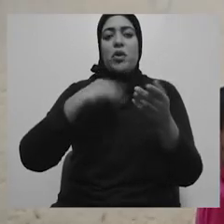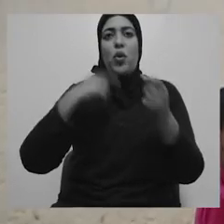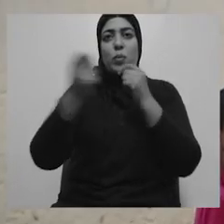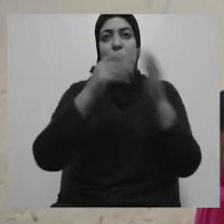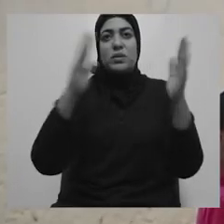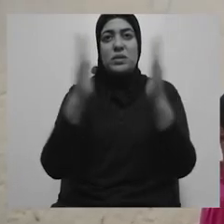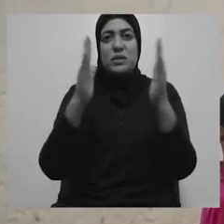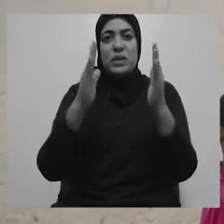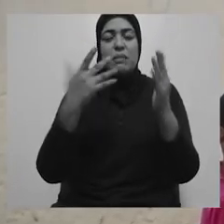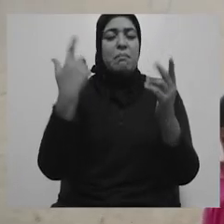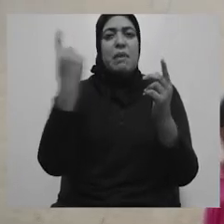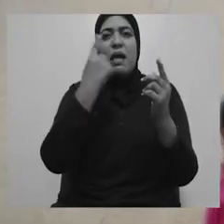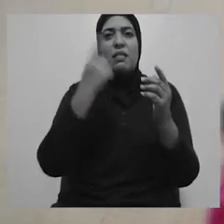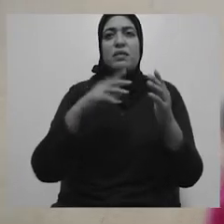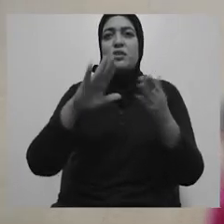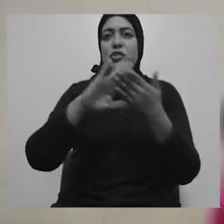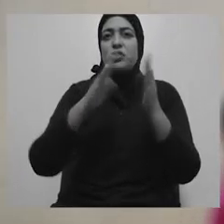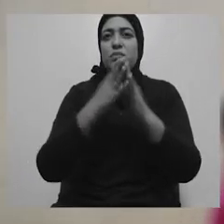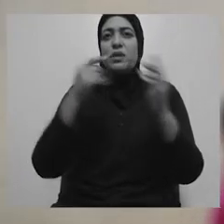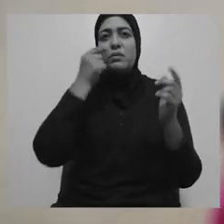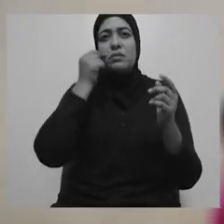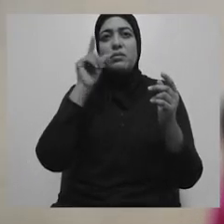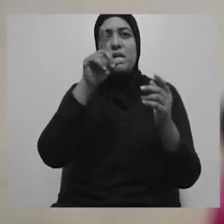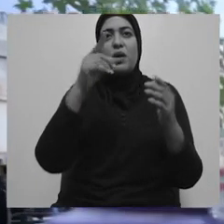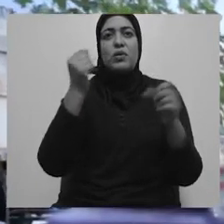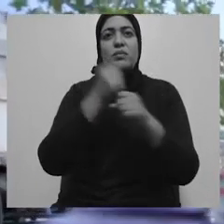d'être indépendante économiquement